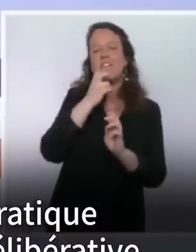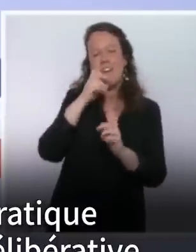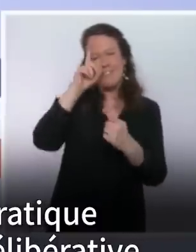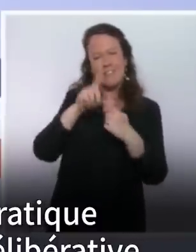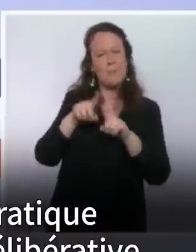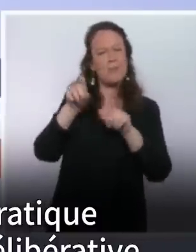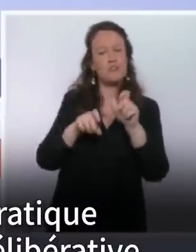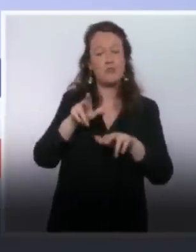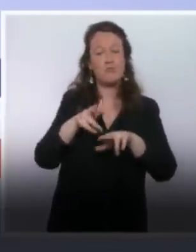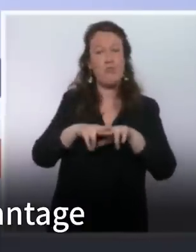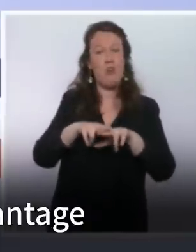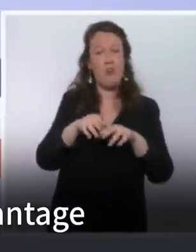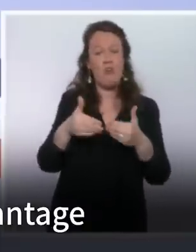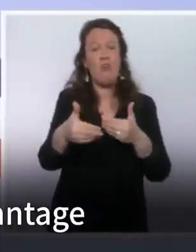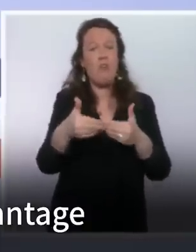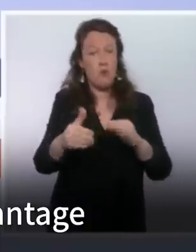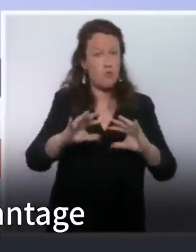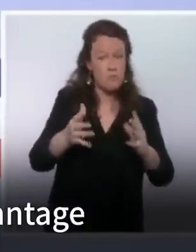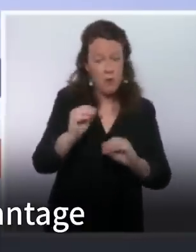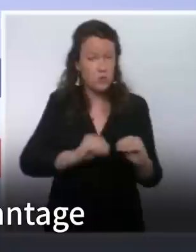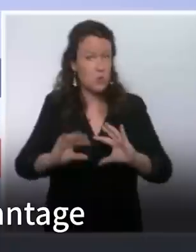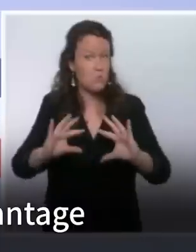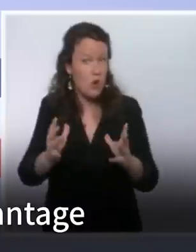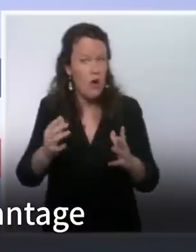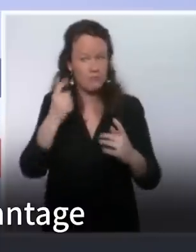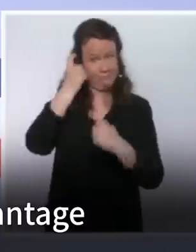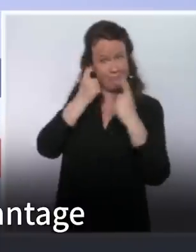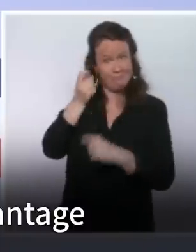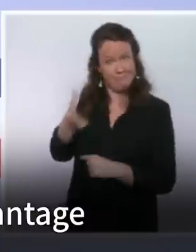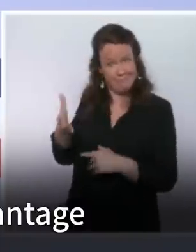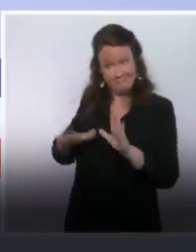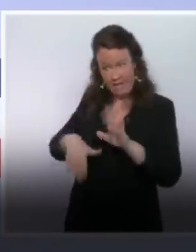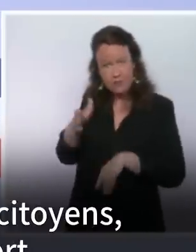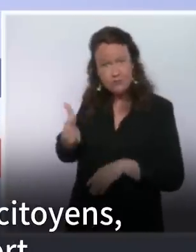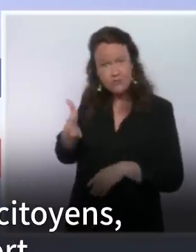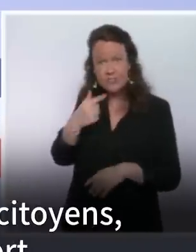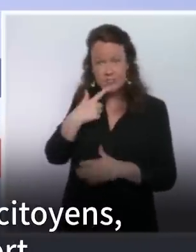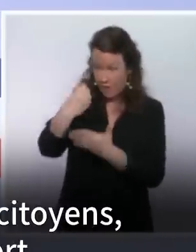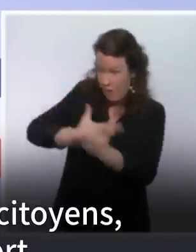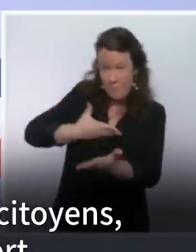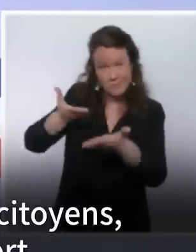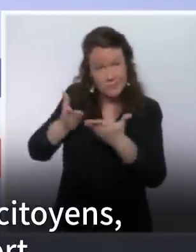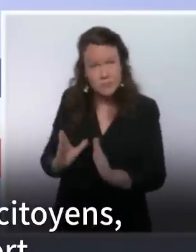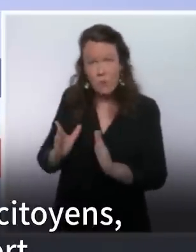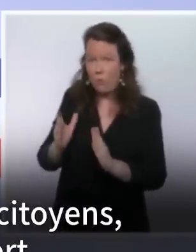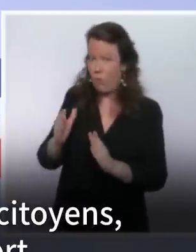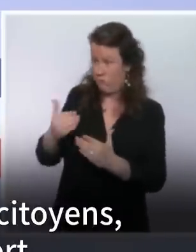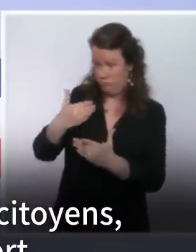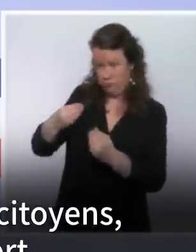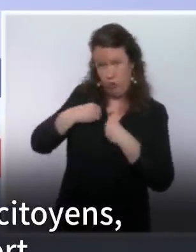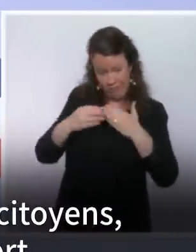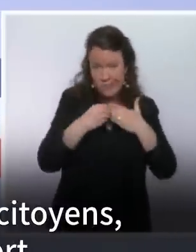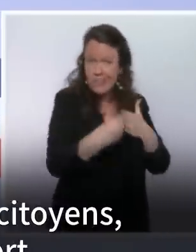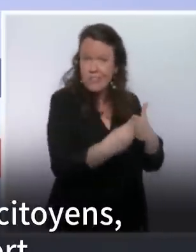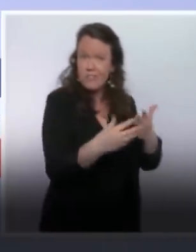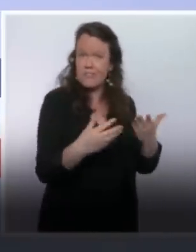démocratie délibérative, c'est-à-dire qu'on confie davantage de pouvoir décisionnel et d'orientation politique à des citoyens, en